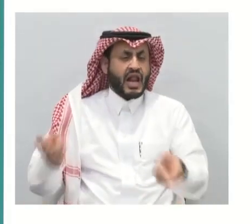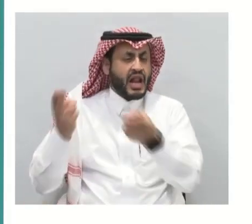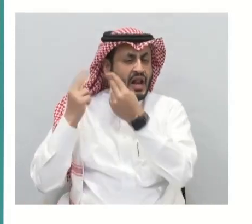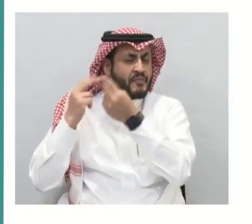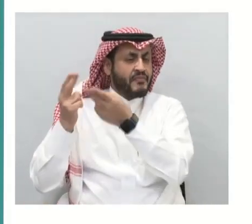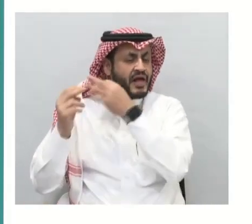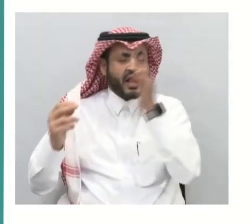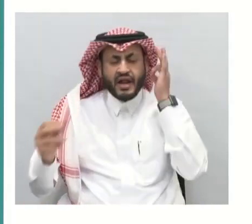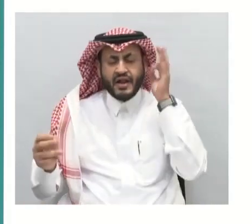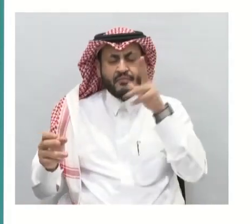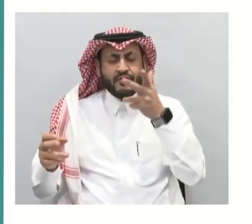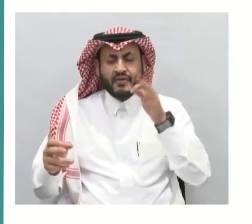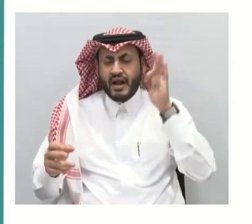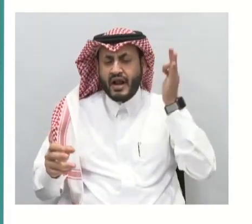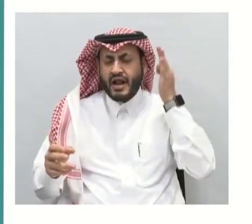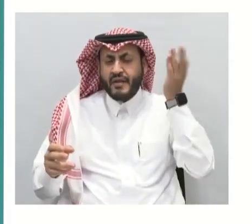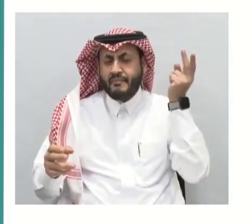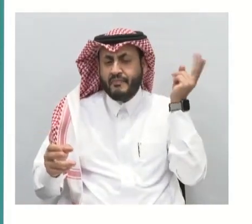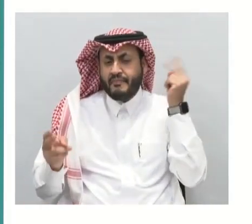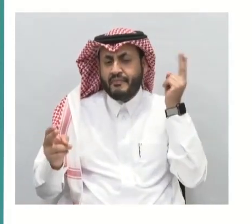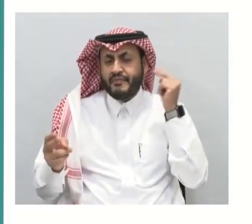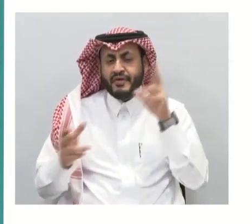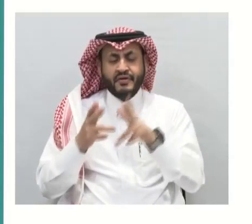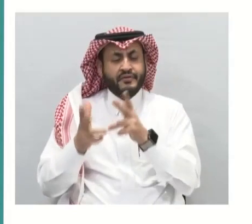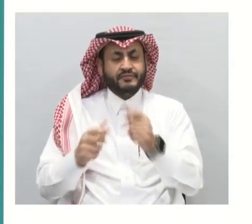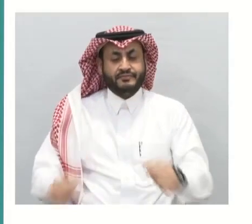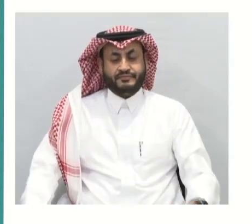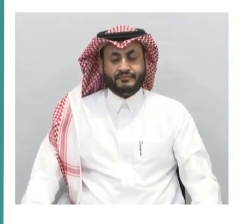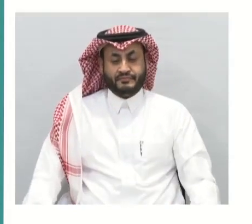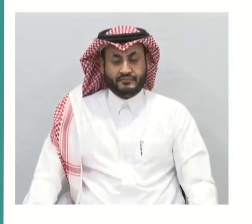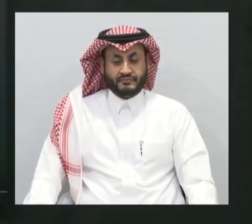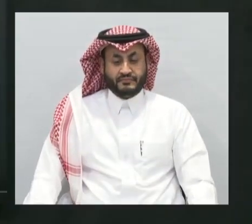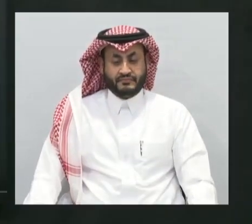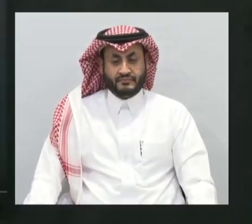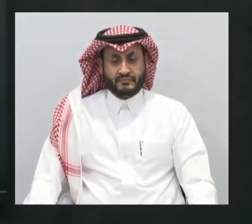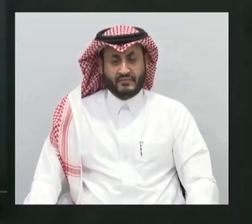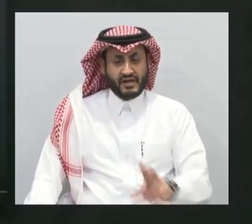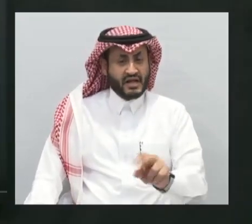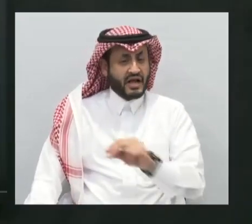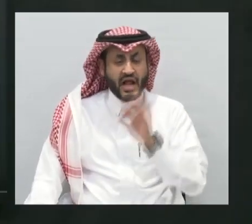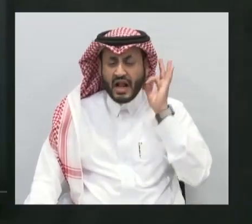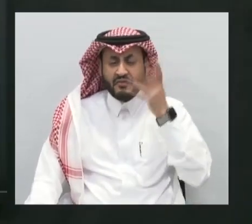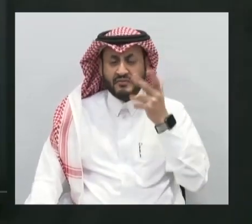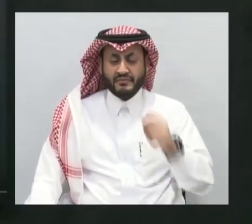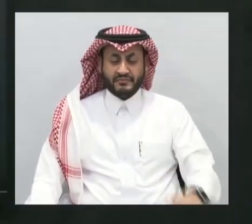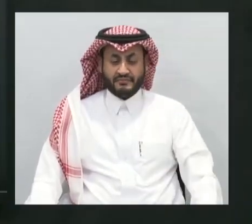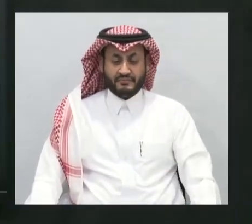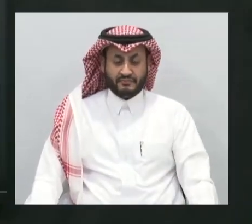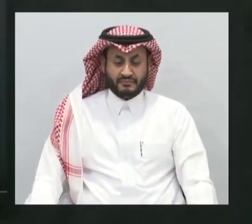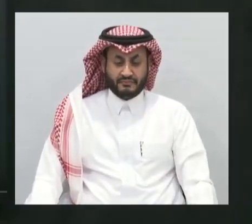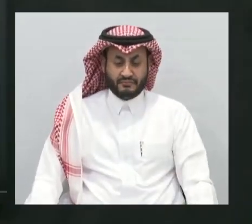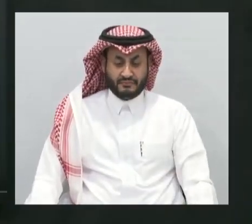الصوت نعلم ان اي اي صوت كما تسمعون الان صوتي من خلال نعم